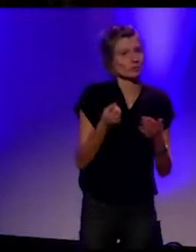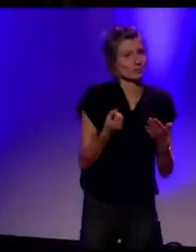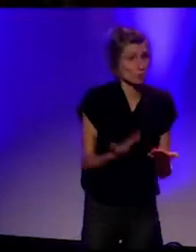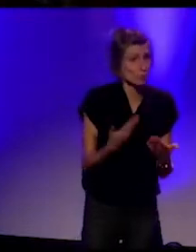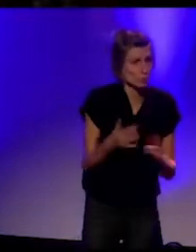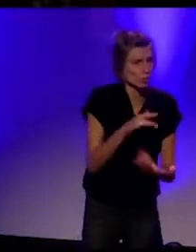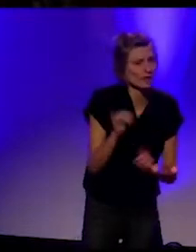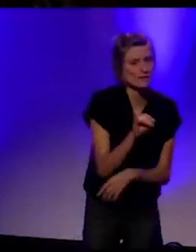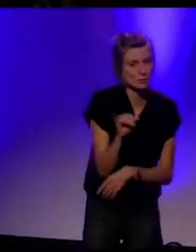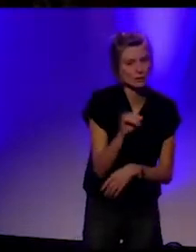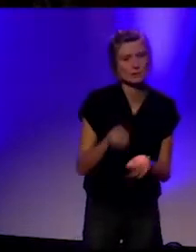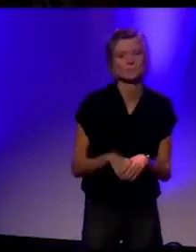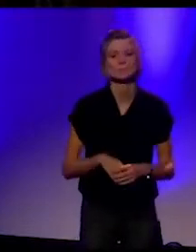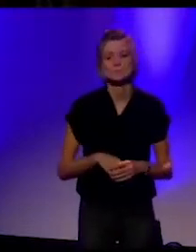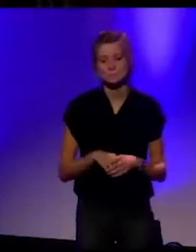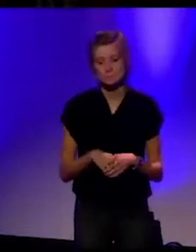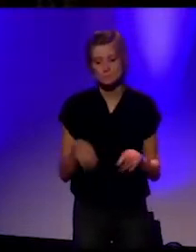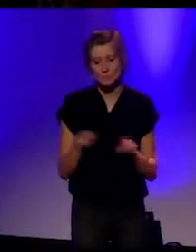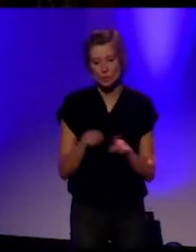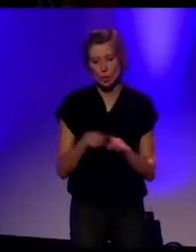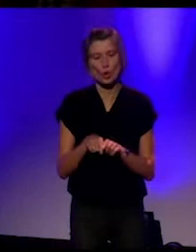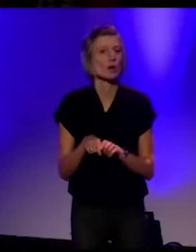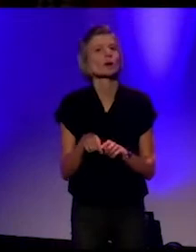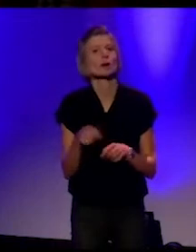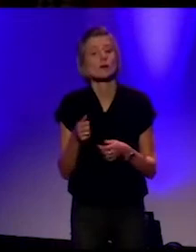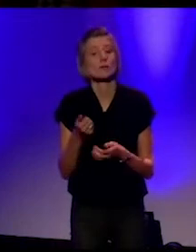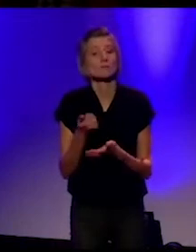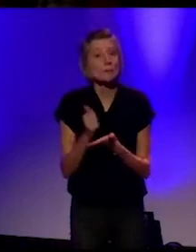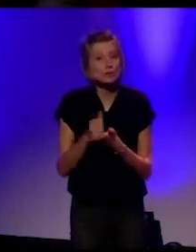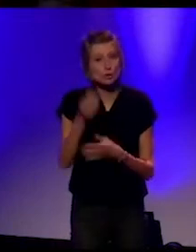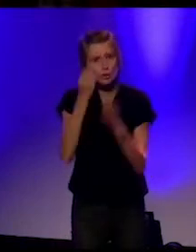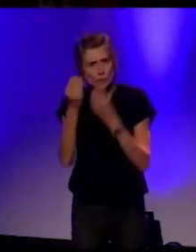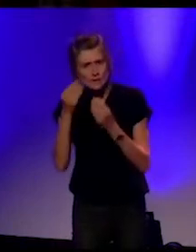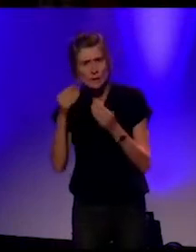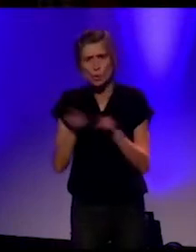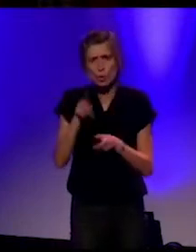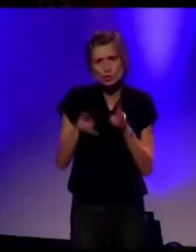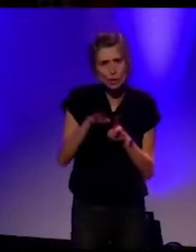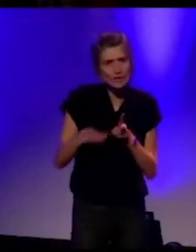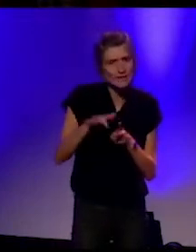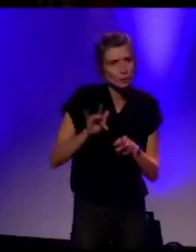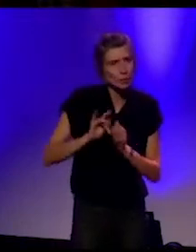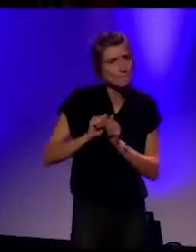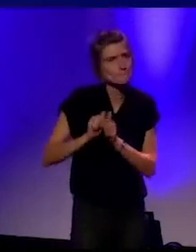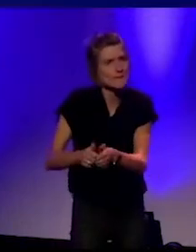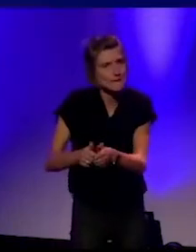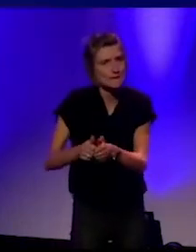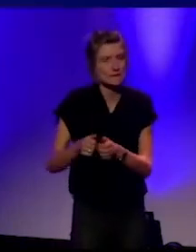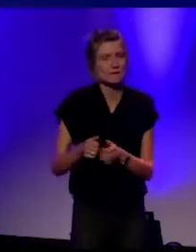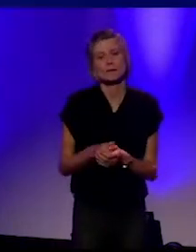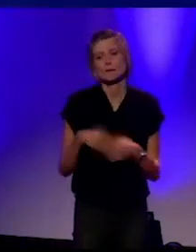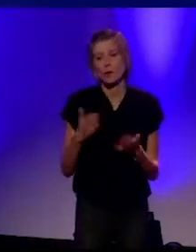Denk aan studenten farmaceutische wetenschappen die een rol opnemen in de zorgsector. Denk aan criminologen en theologen die samen